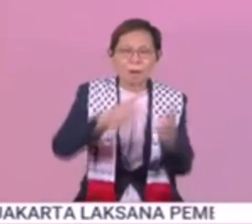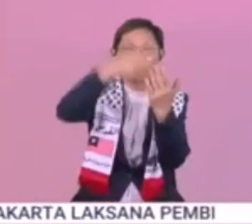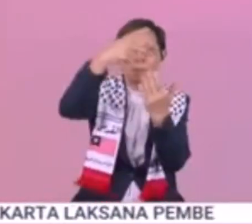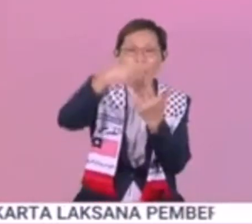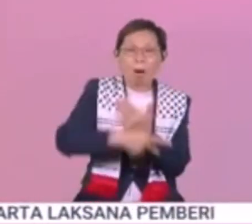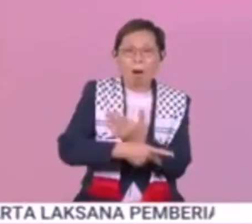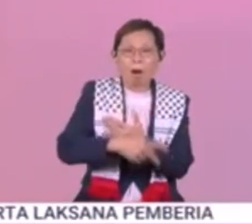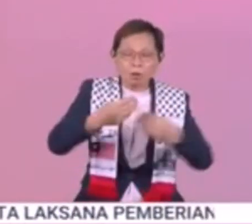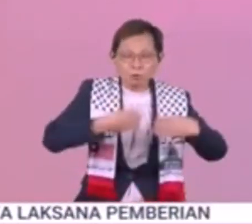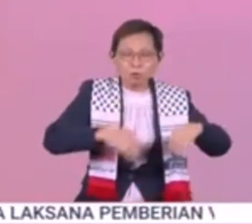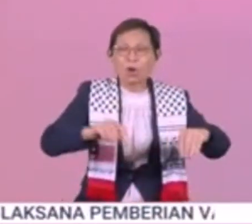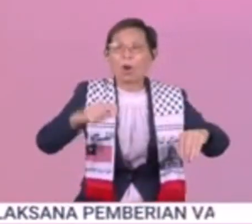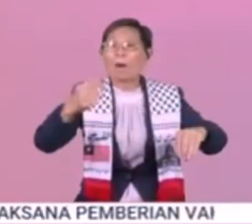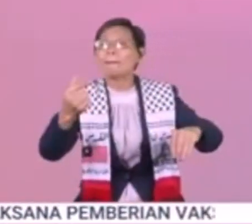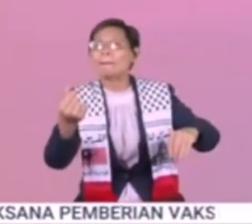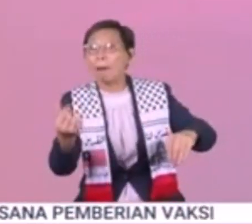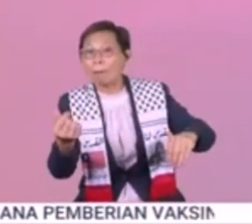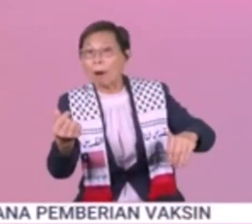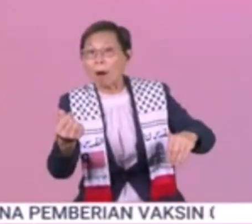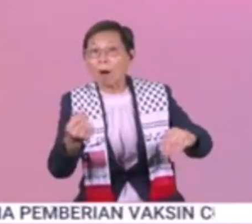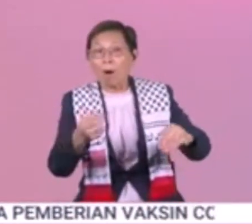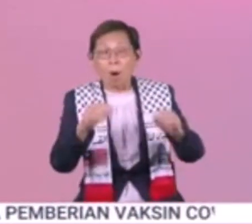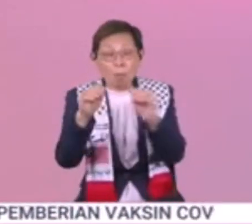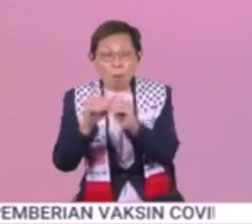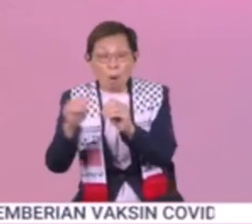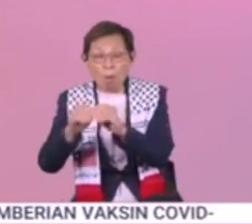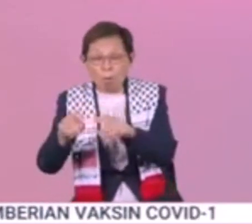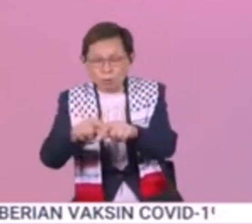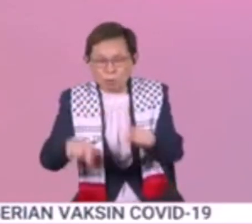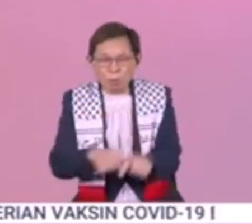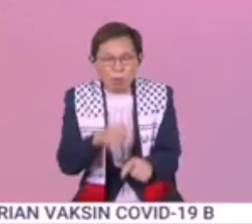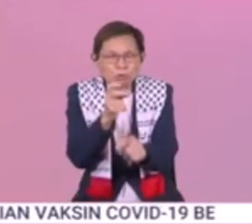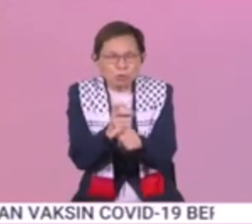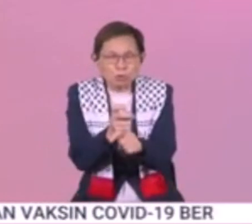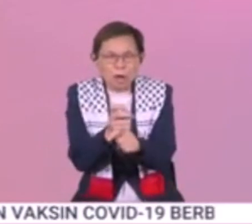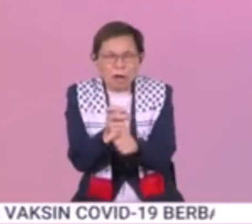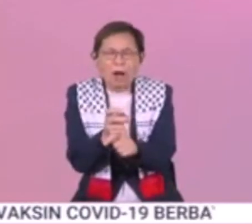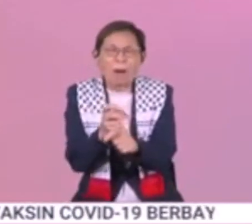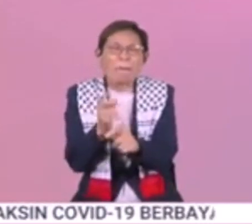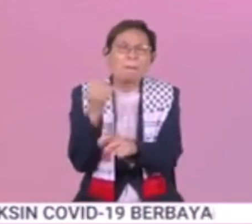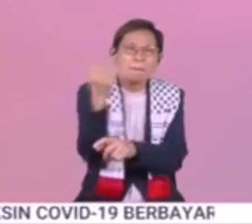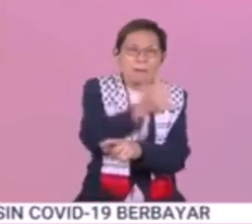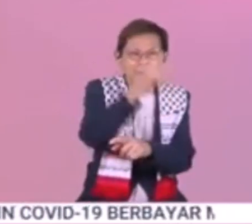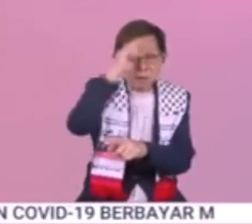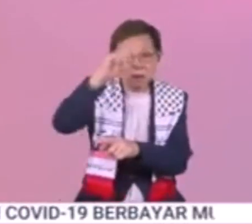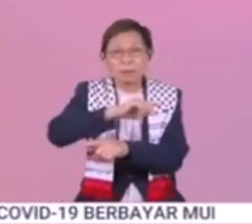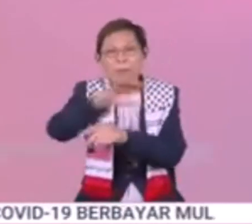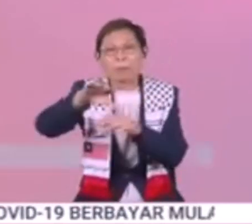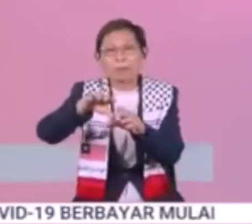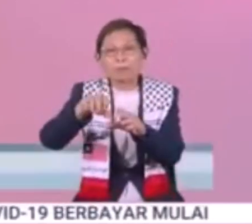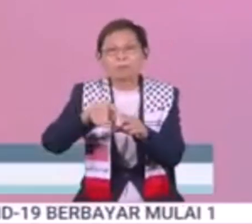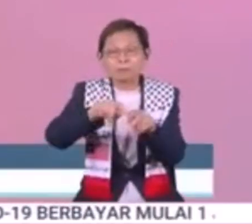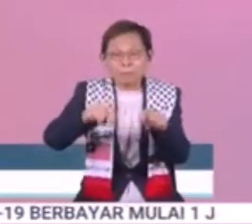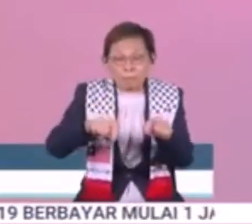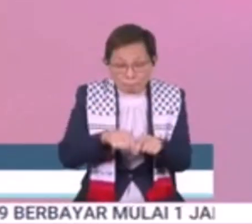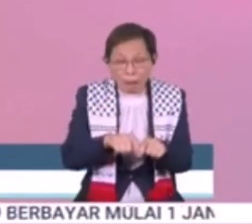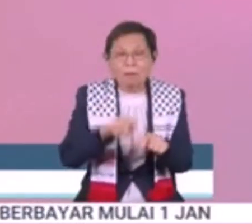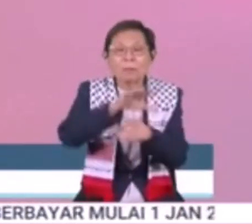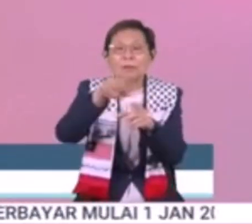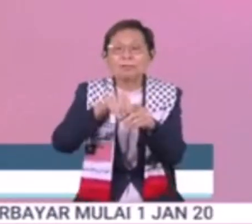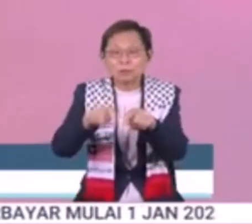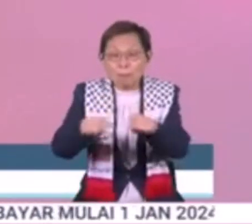Program Jalan Rahmah PJR Bergerak terus dipergiat di kawasan-kawasan yang sukar diakses di Terengganu. Ini termasuk di kawasan yang terjejas